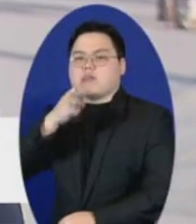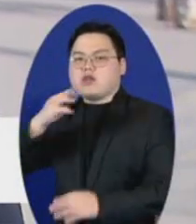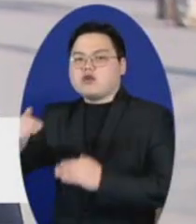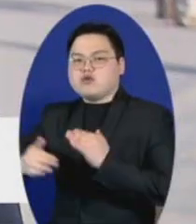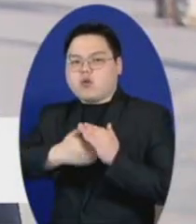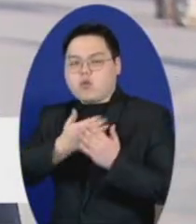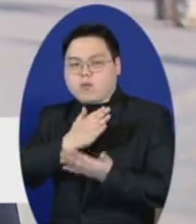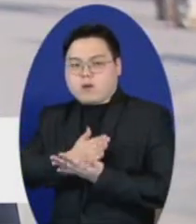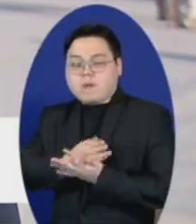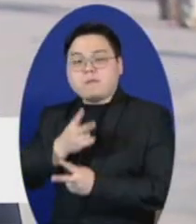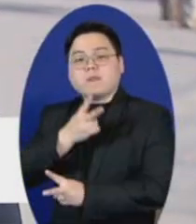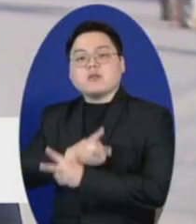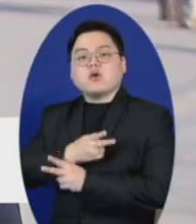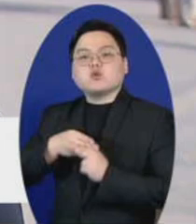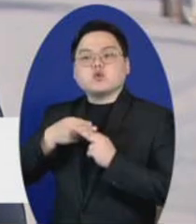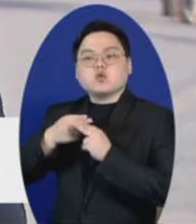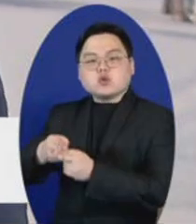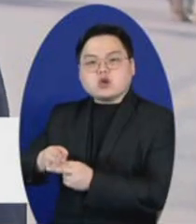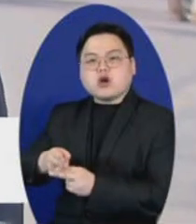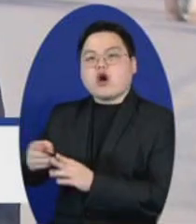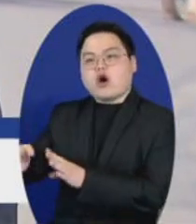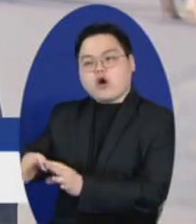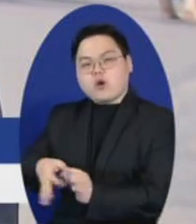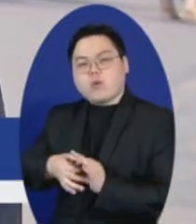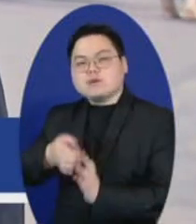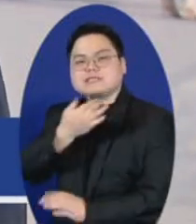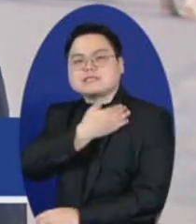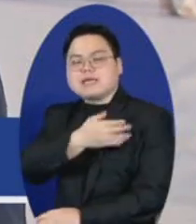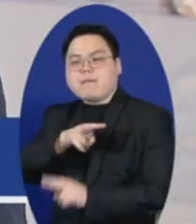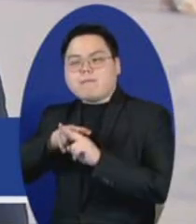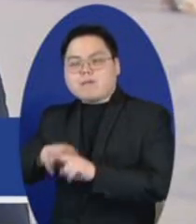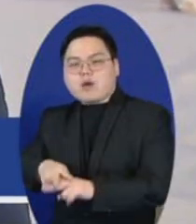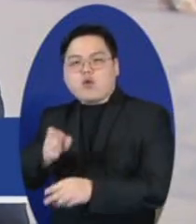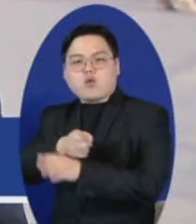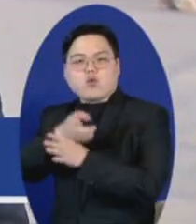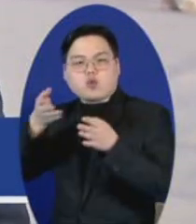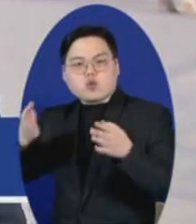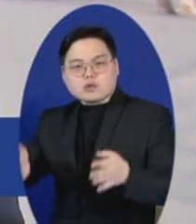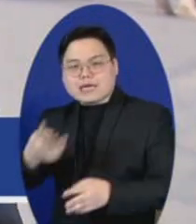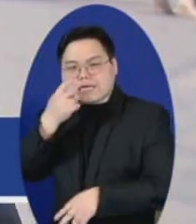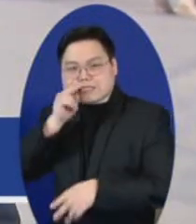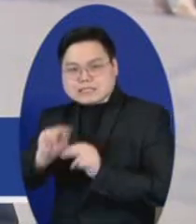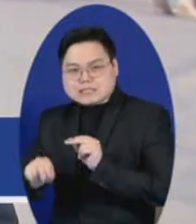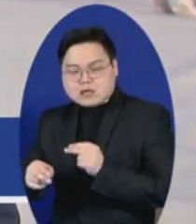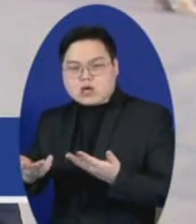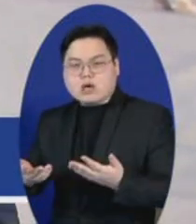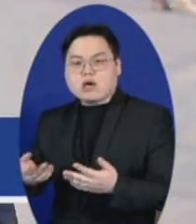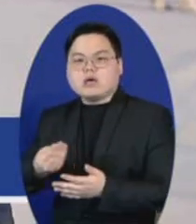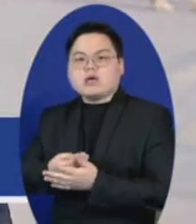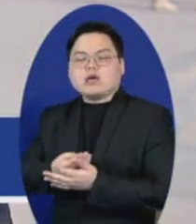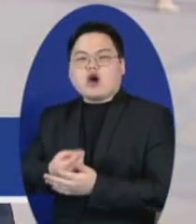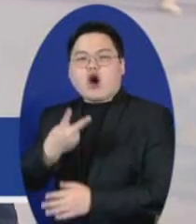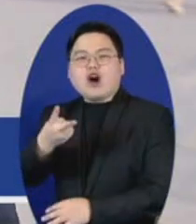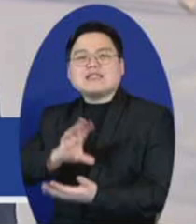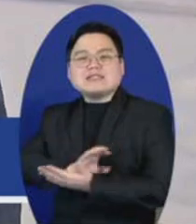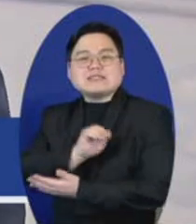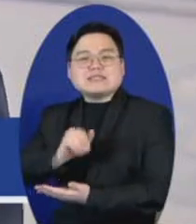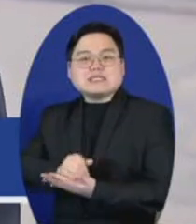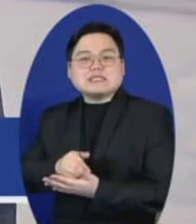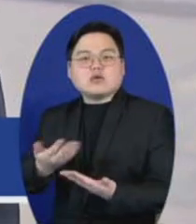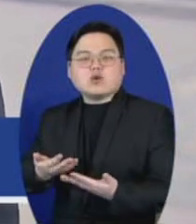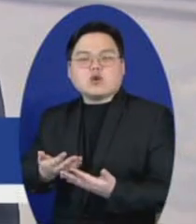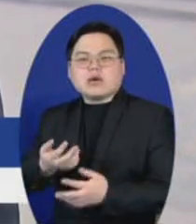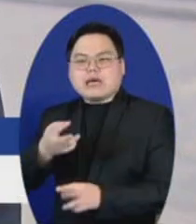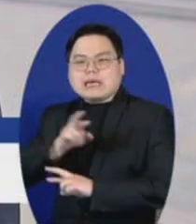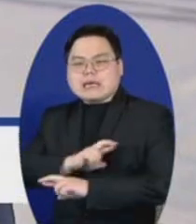Хуульчин тусалцаа авахтай холбоотой, за цаг дуурах хугацаатай холбоотой. За дээрэс нь одоо нөгөө дабл стандарт гэж ярьдаг те ялгаатай